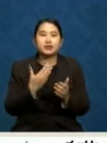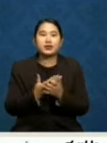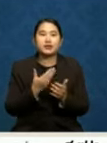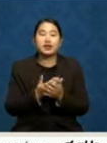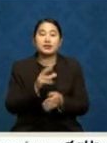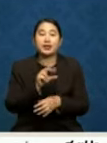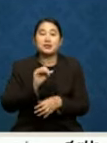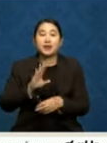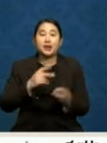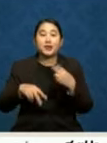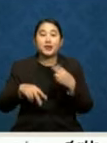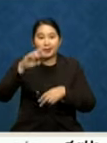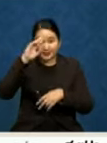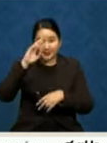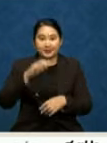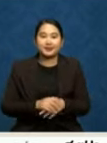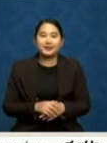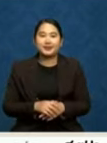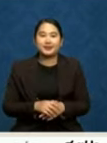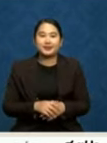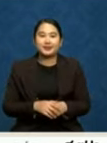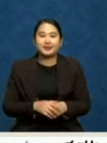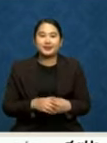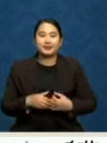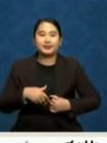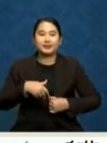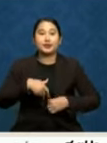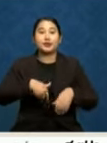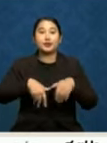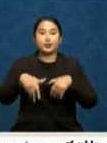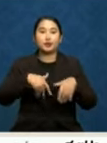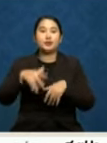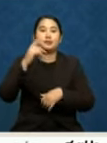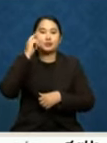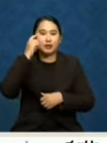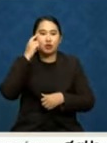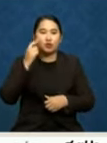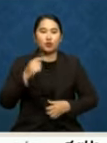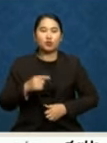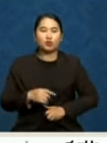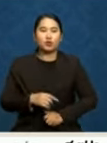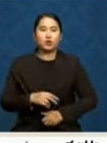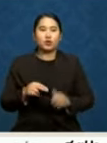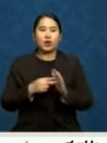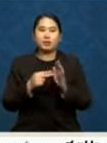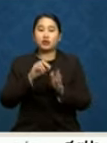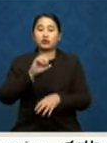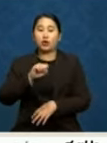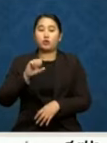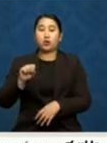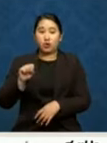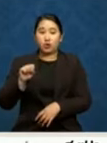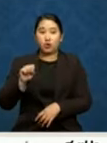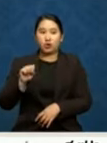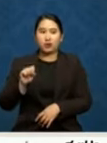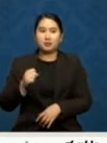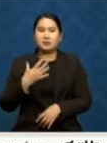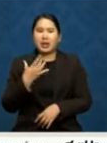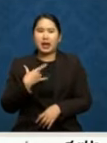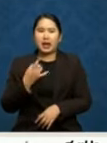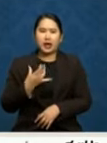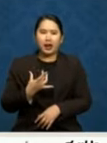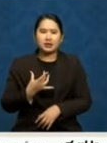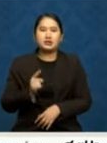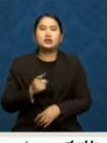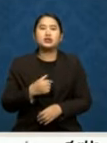ษาทุกโรคก็ยังดีนะครับก็พี่น้องประชาชนก็ไม่ทราบนะครับว่าสสอาจจะมีอะไรดีนะครับ